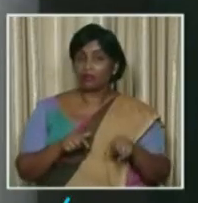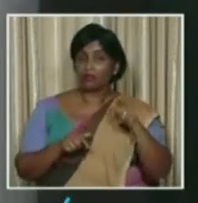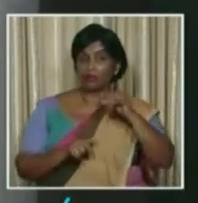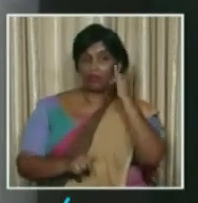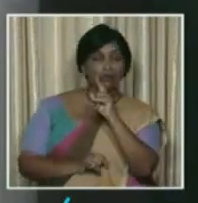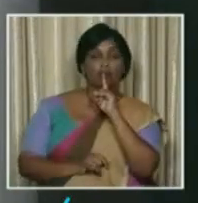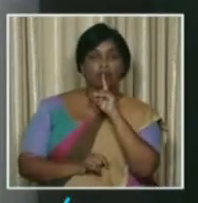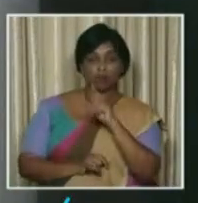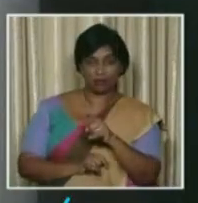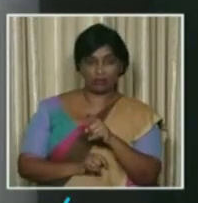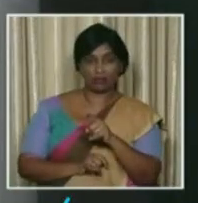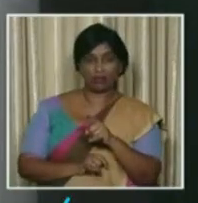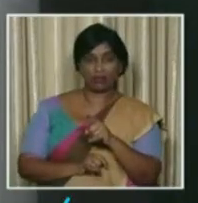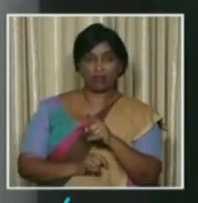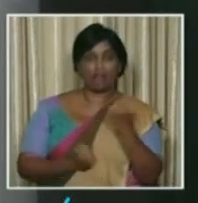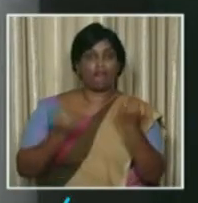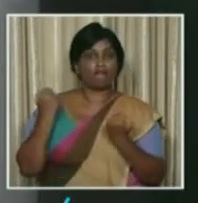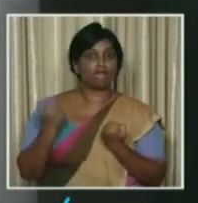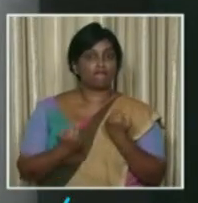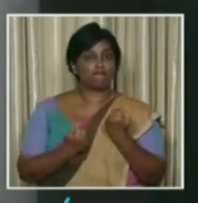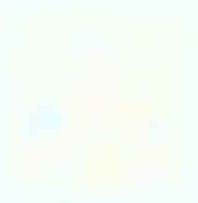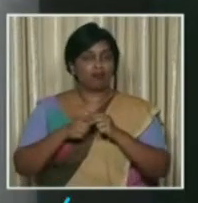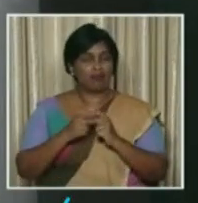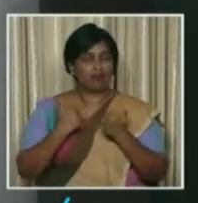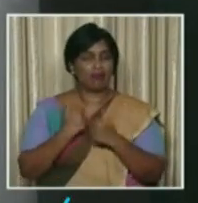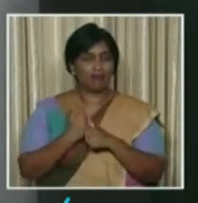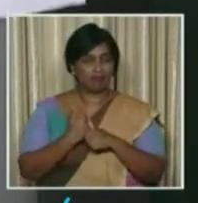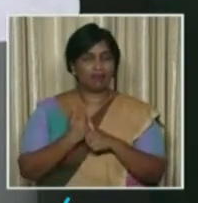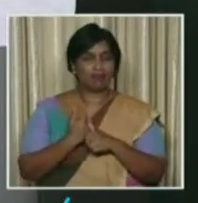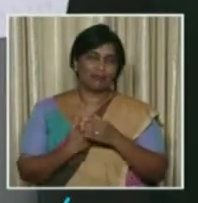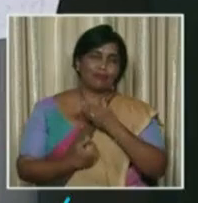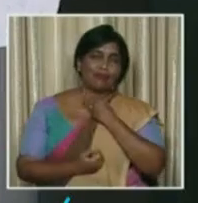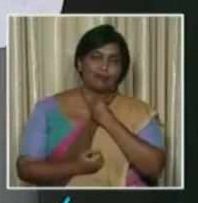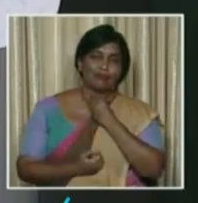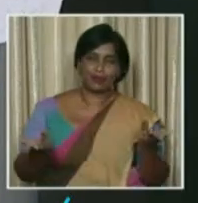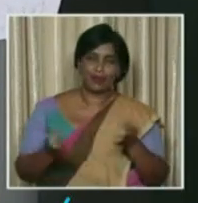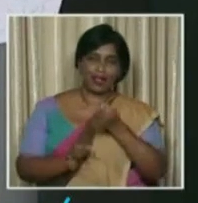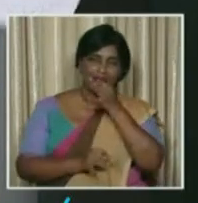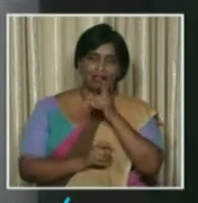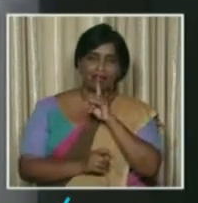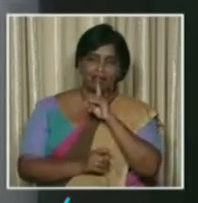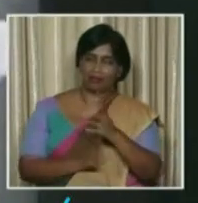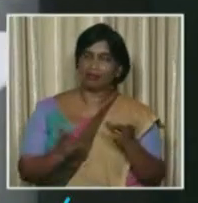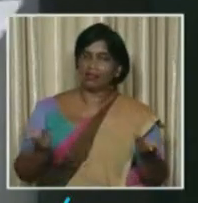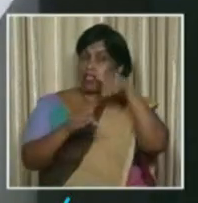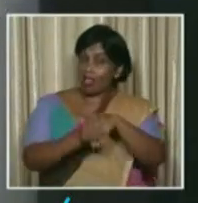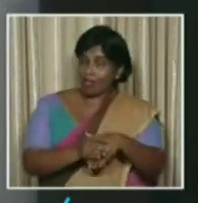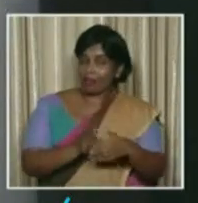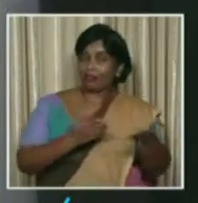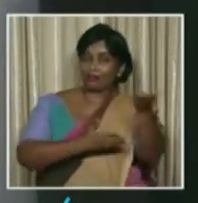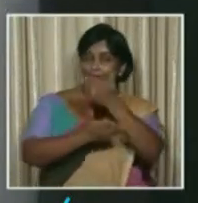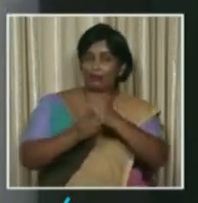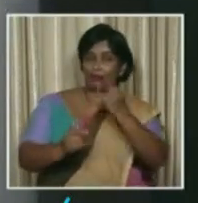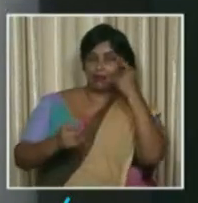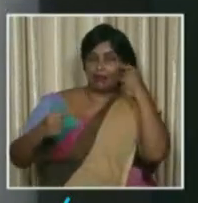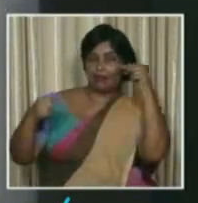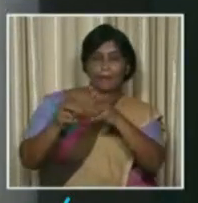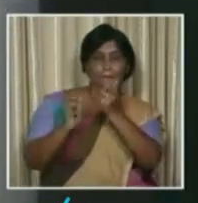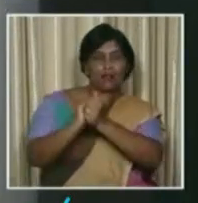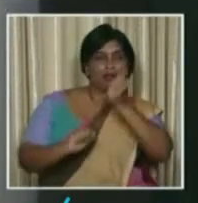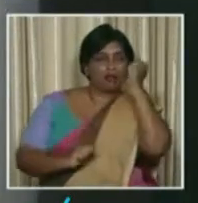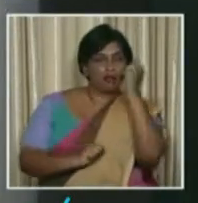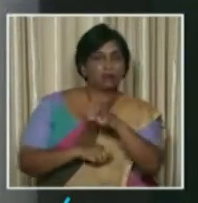චෝදනා එල්ල කරනවා මොනවද මේ වාහන එකලස් කරගැනීමේ මේ බොරු චෝදනාවක් ගොතලා. මේ ඇතුළෙන්ම ඔහුට විරුද්ධව මඩ